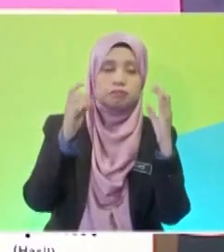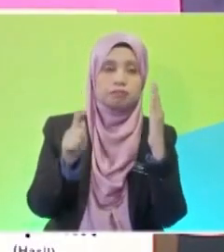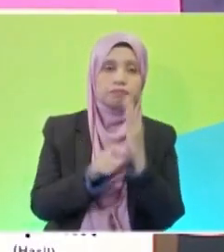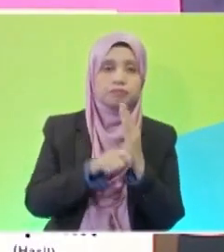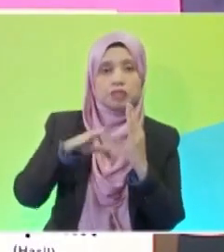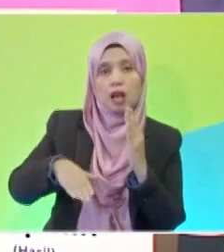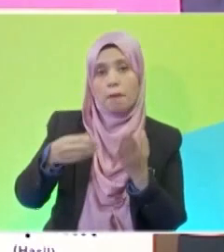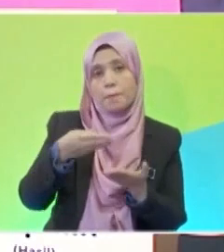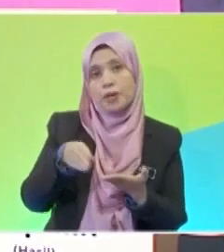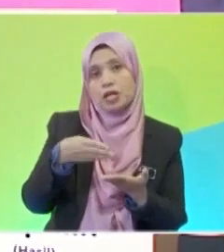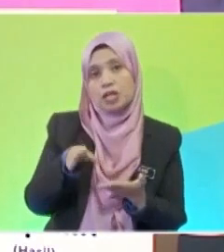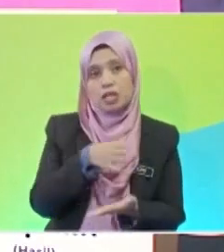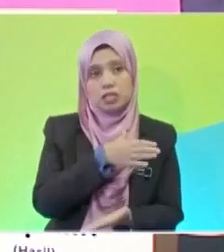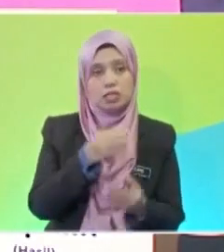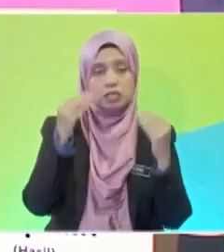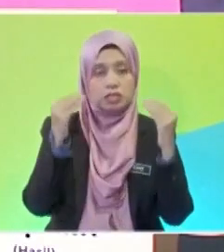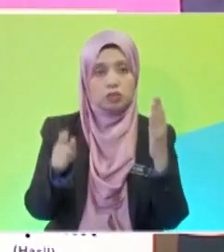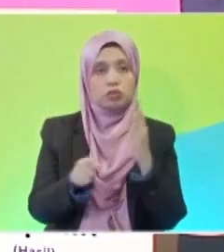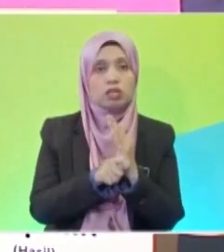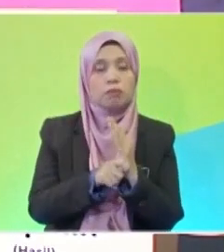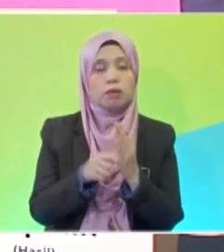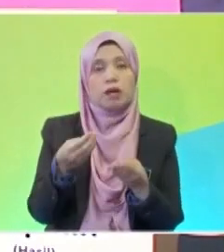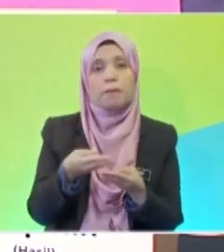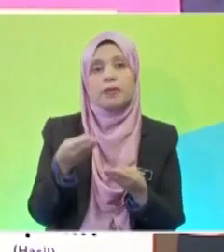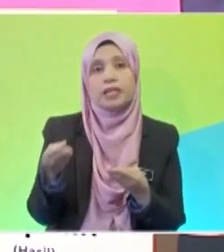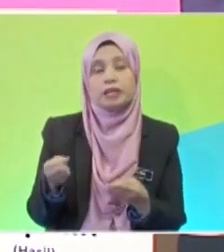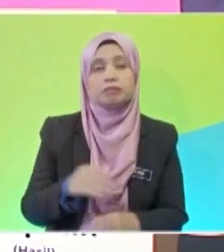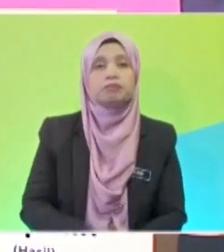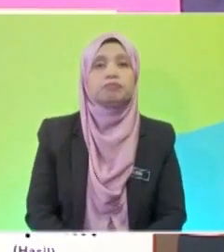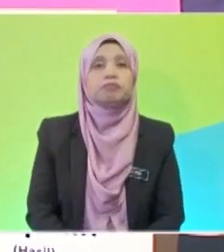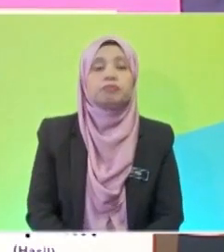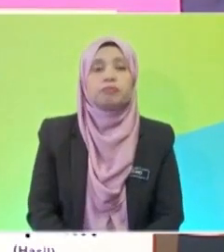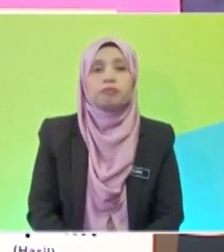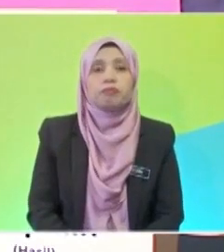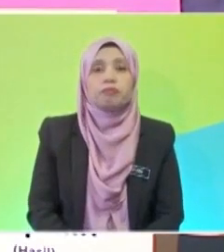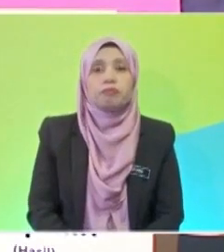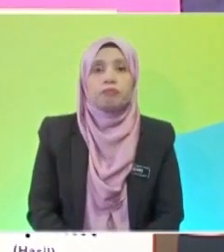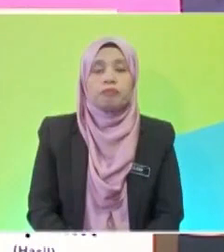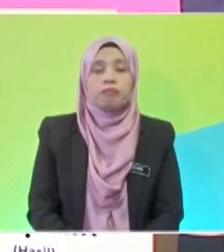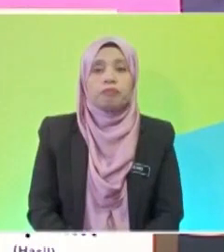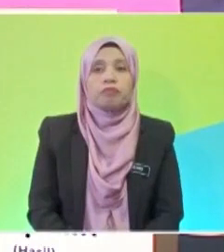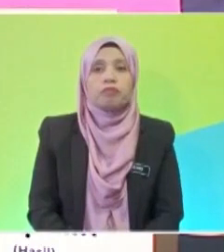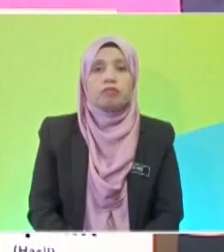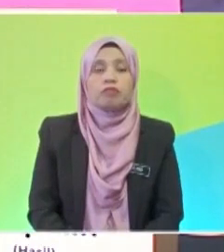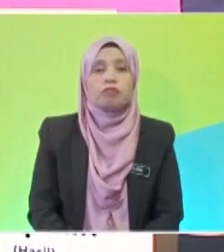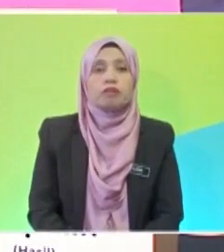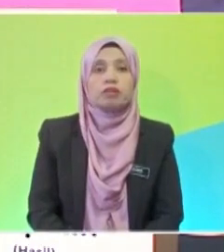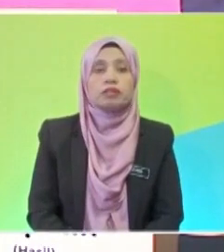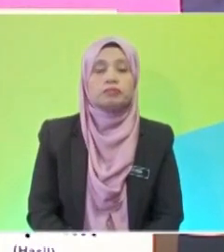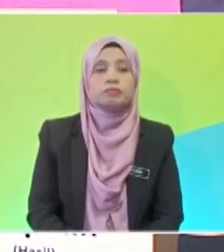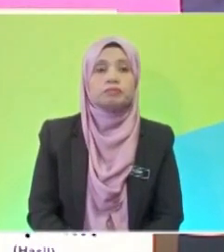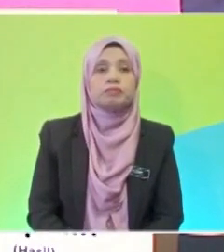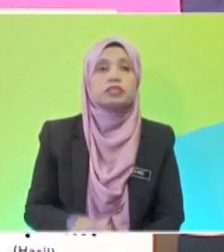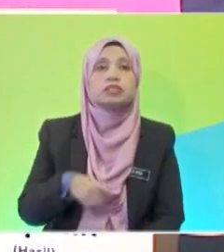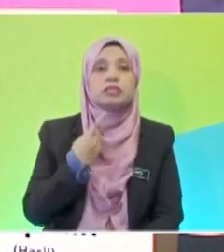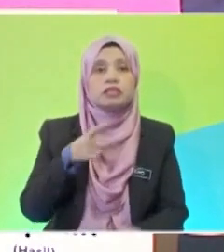belum bayar dan cikgu tambah belian. Okey, boleh semua? Boleh. Alright. Seterusnya, kita